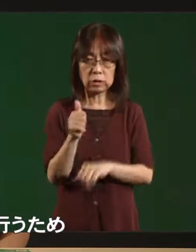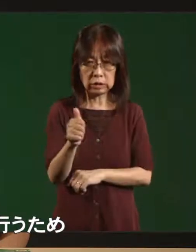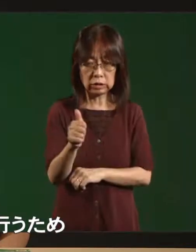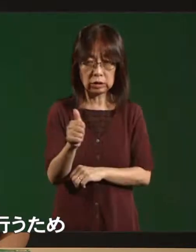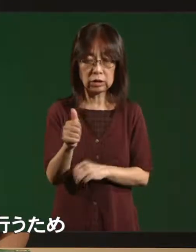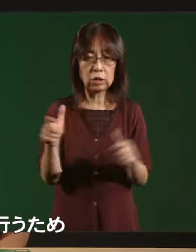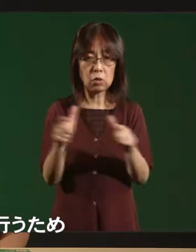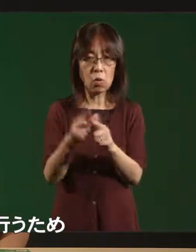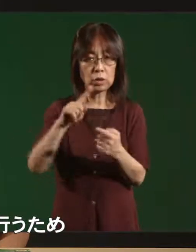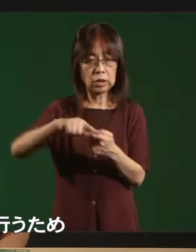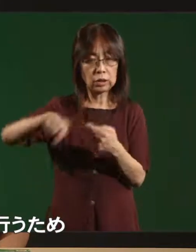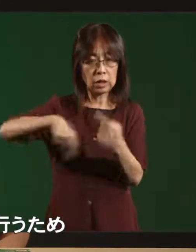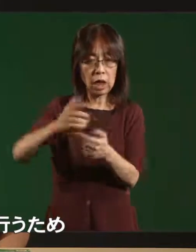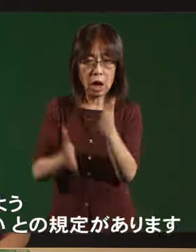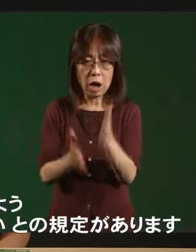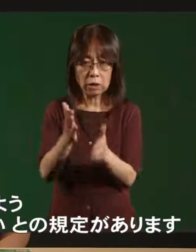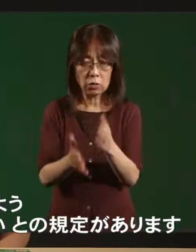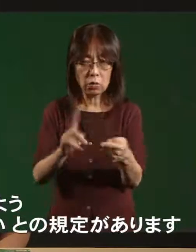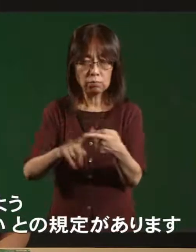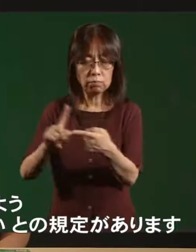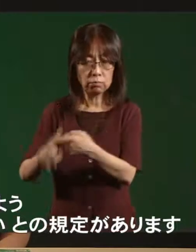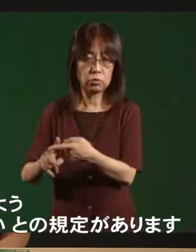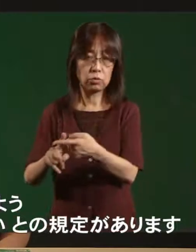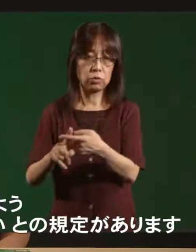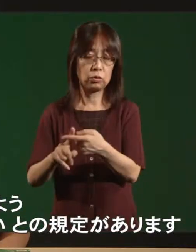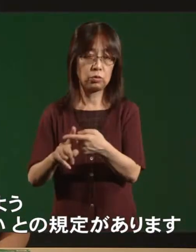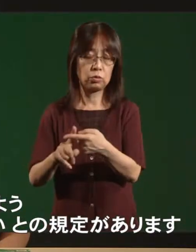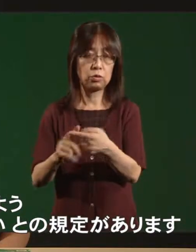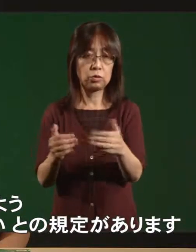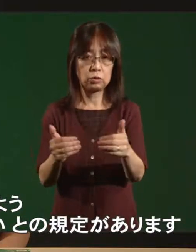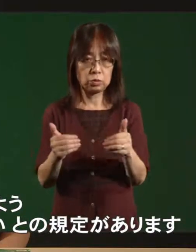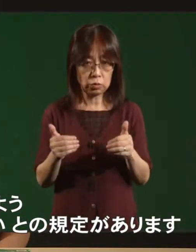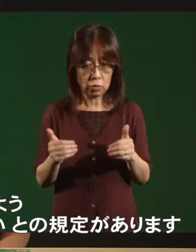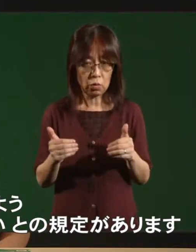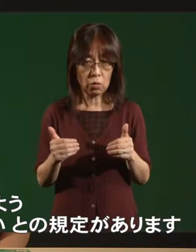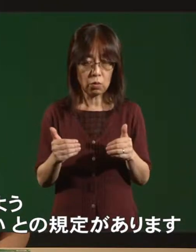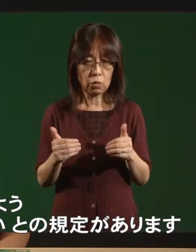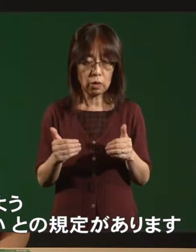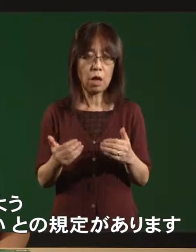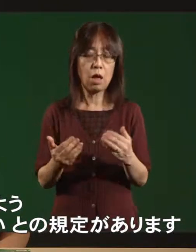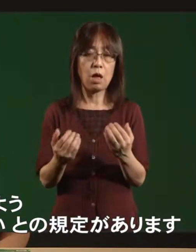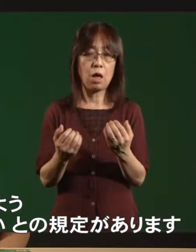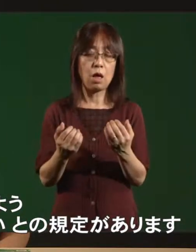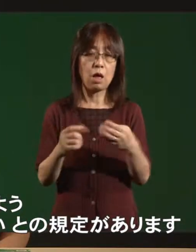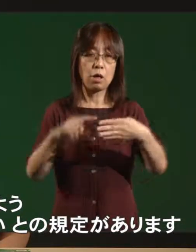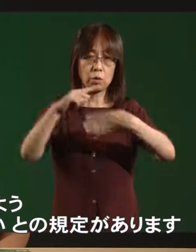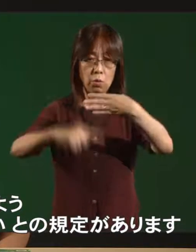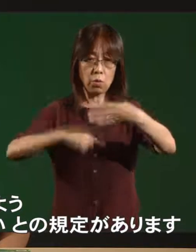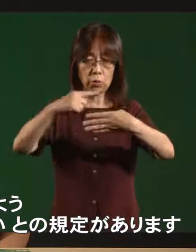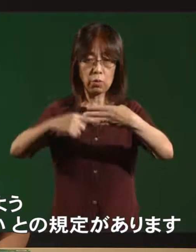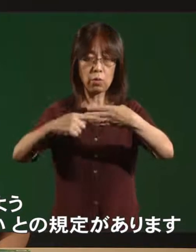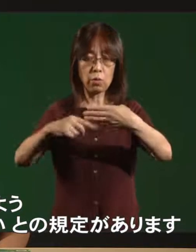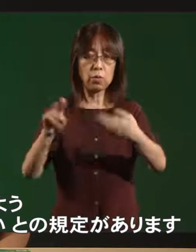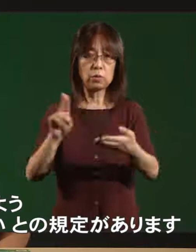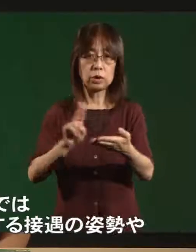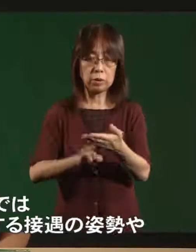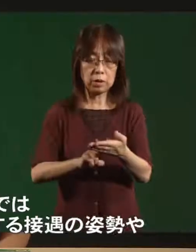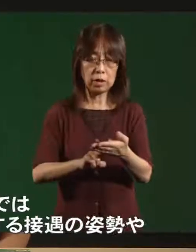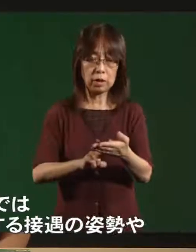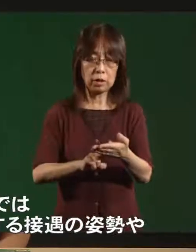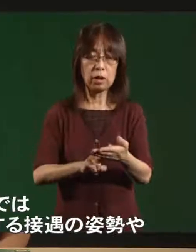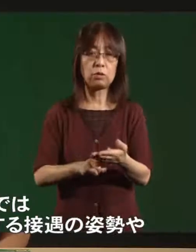配慮を適切に行うため必要な容量を定めるよう努めなければならないとの規定があります